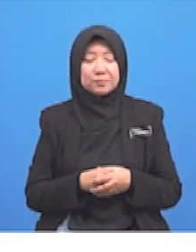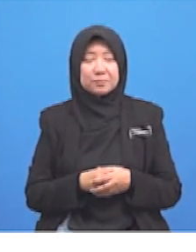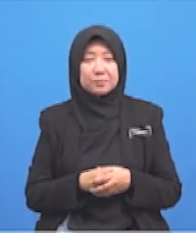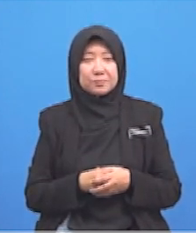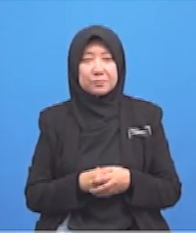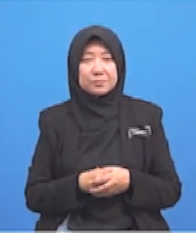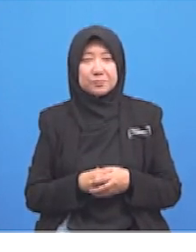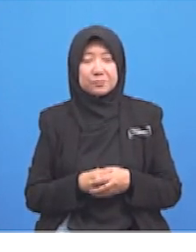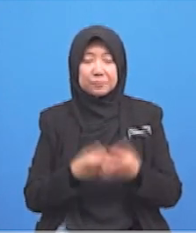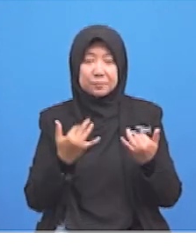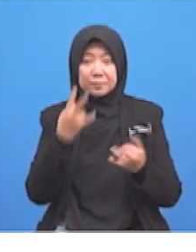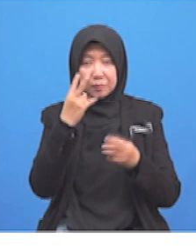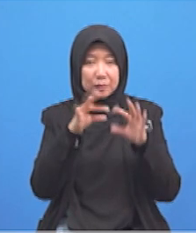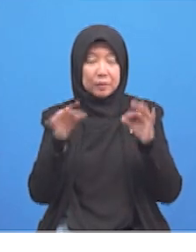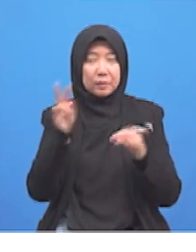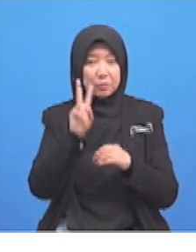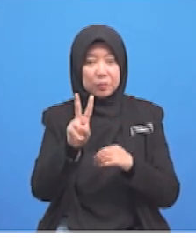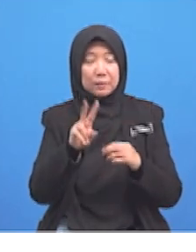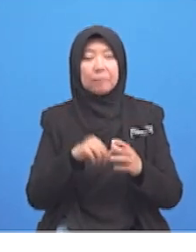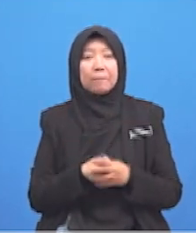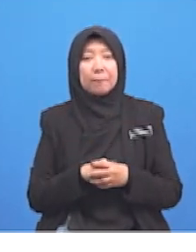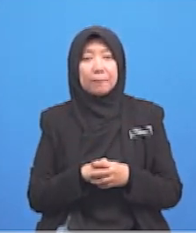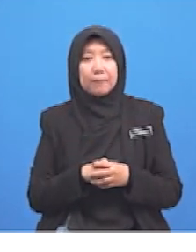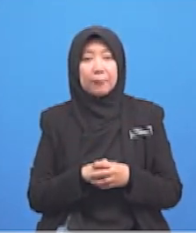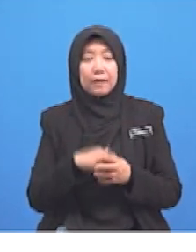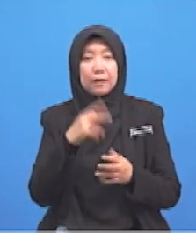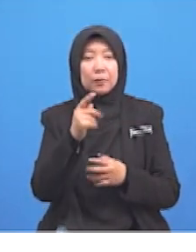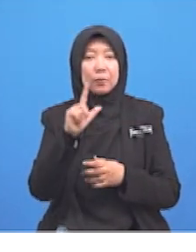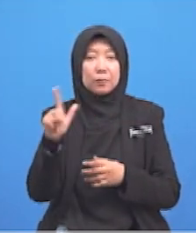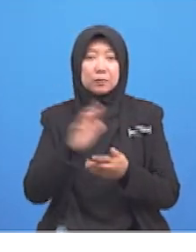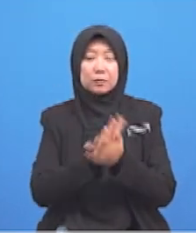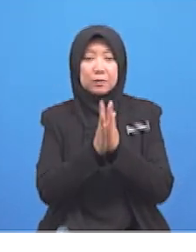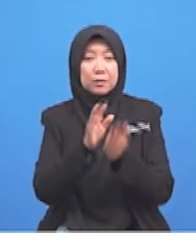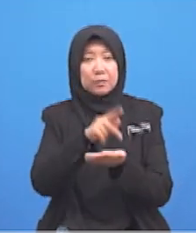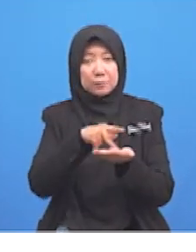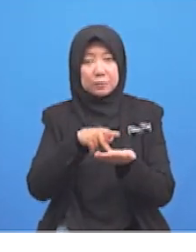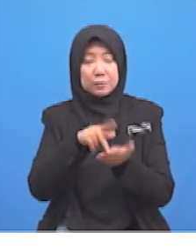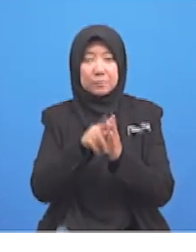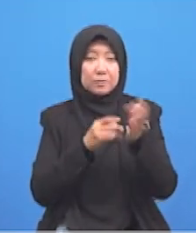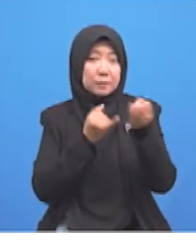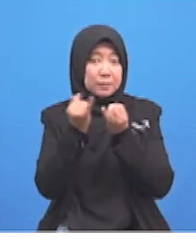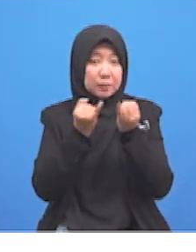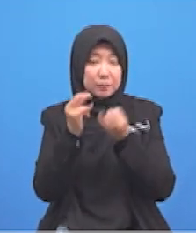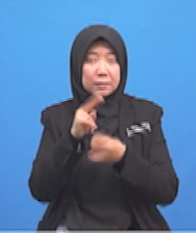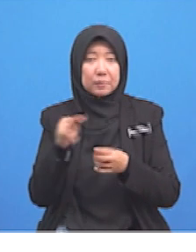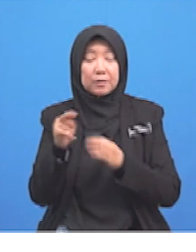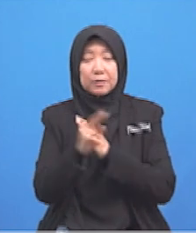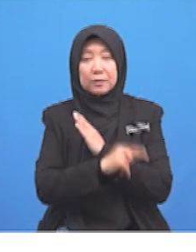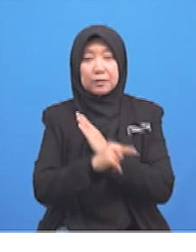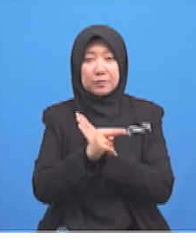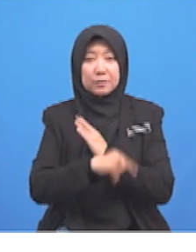kita lihat pernyataan yang kedua. Kuala Lumpur menjadi pusat pentadbiran negeri-negeri Melayu